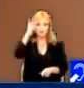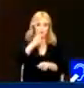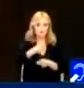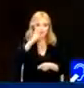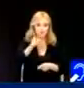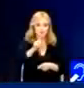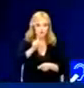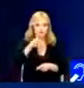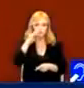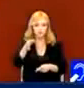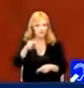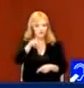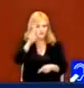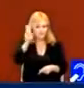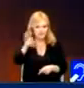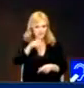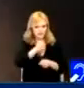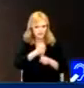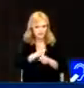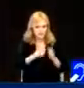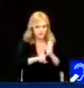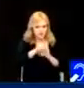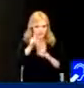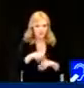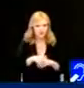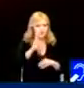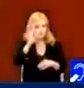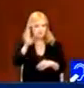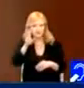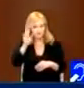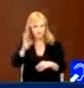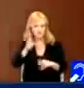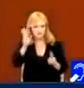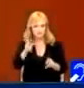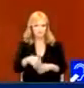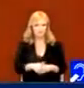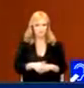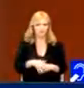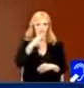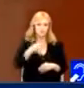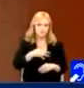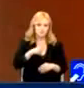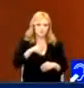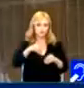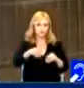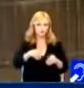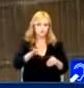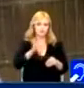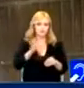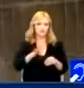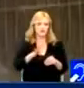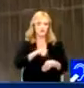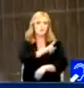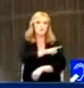Restul nu. Nu știați ce fac ei acolo? Ce se întâmplă nu, aici și ce nu, plantează? Nu, nu. O zis că-ți plante medicinale. Am